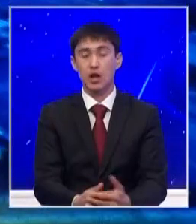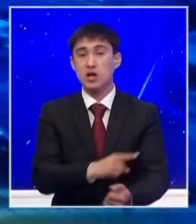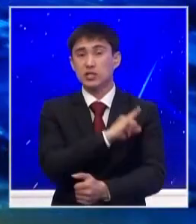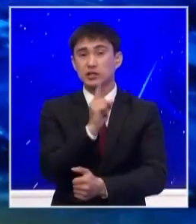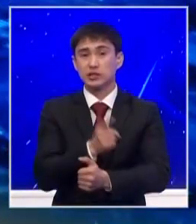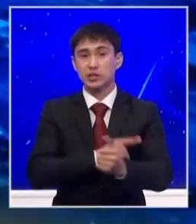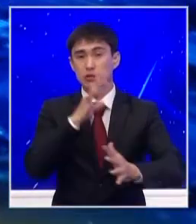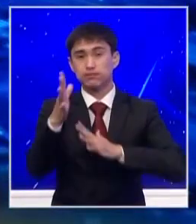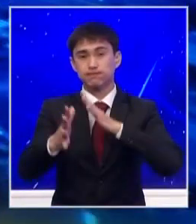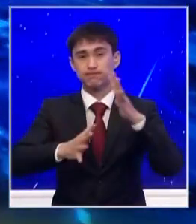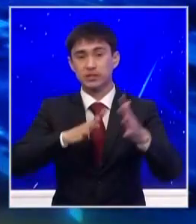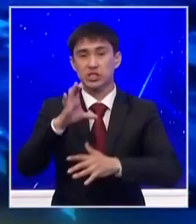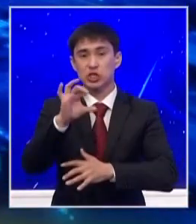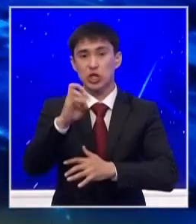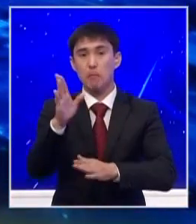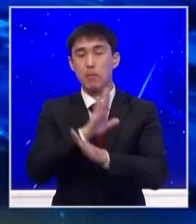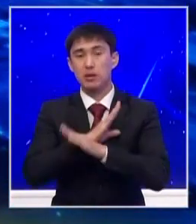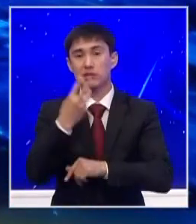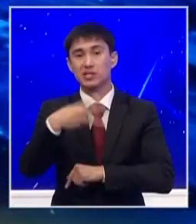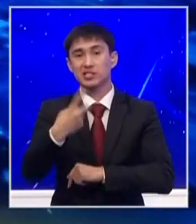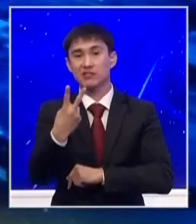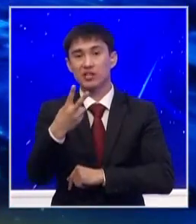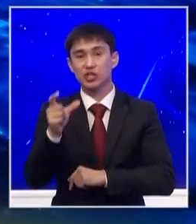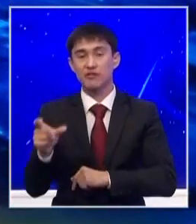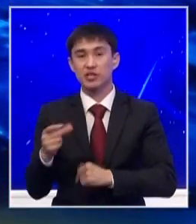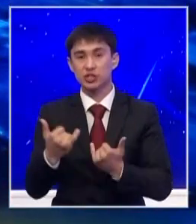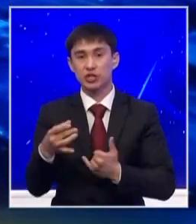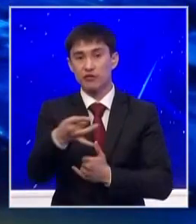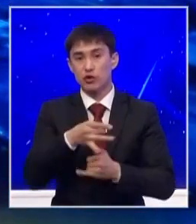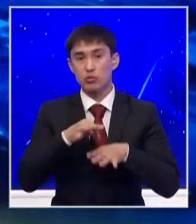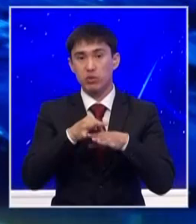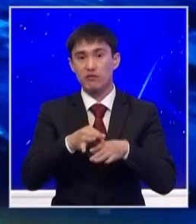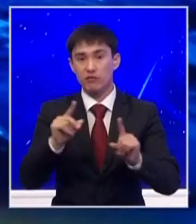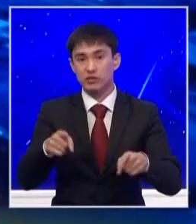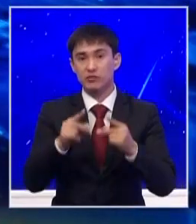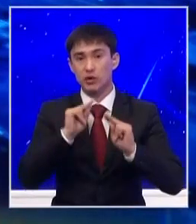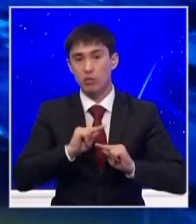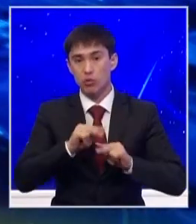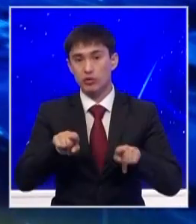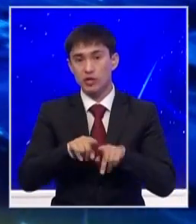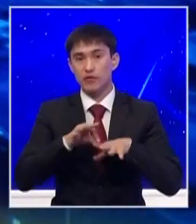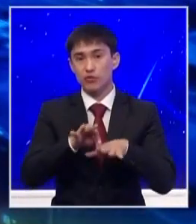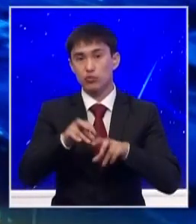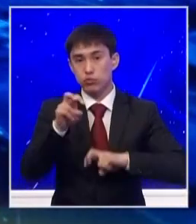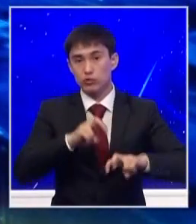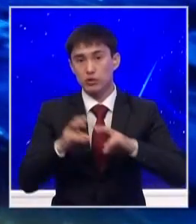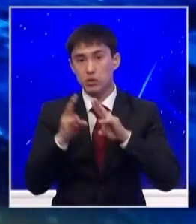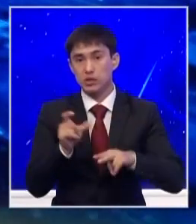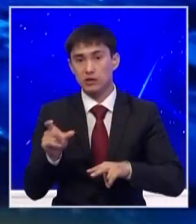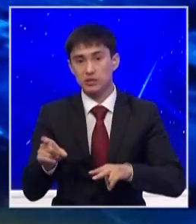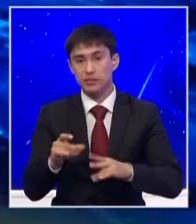Из-за серии мощных торнадо в США погибли 32 человека. Сейчас в регионах проводятся восстановительные работы, а также ведут поиски